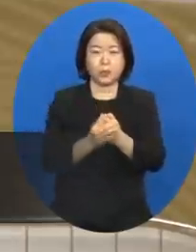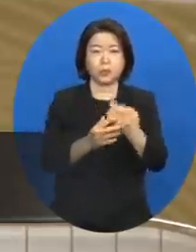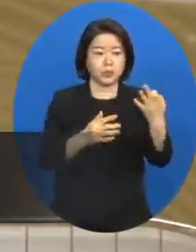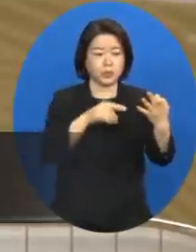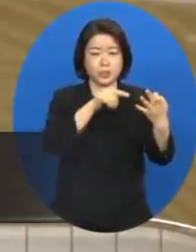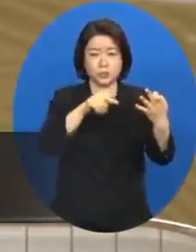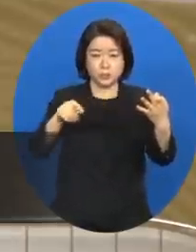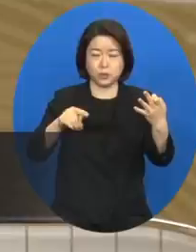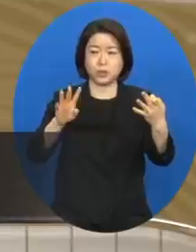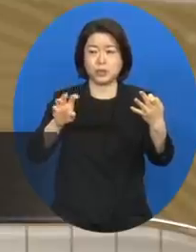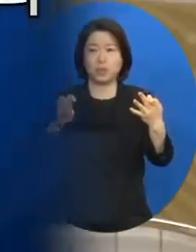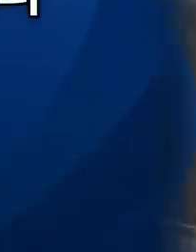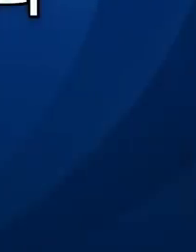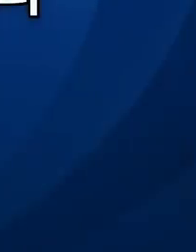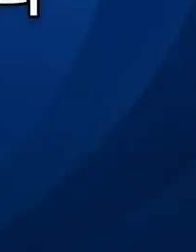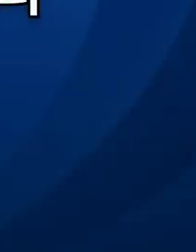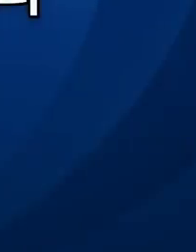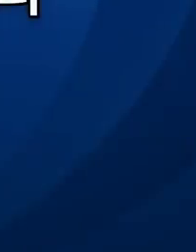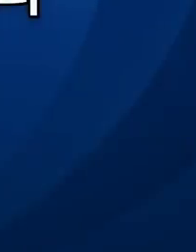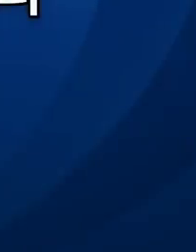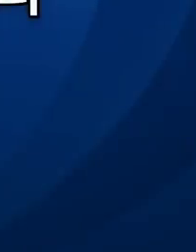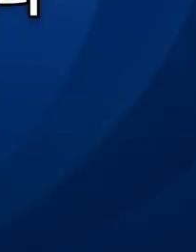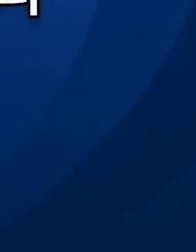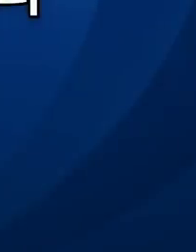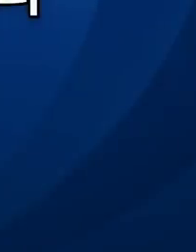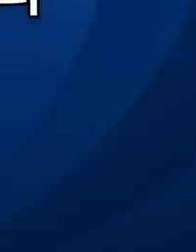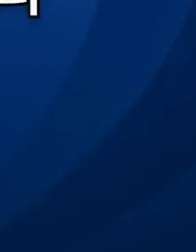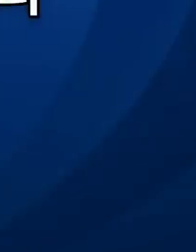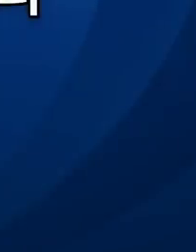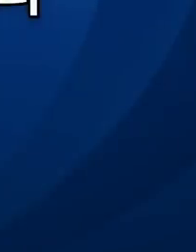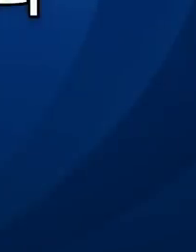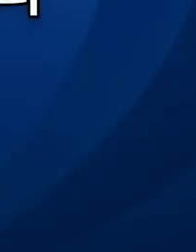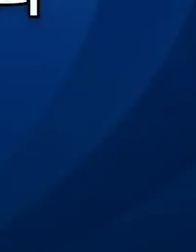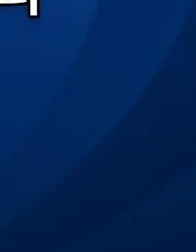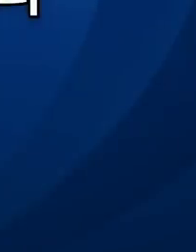19절에서 34절까지만 하겠습니다.